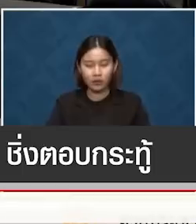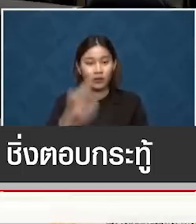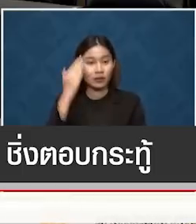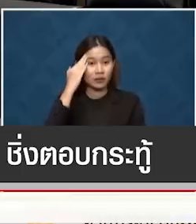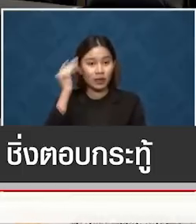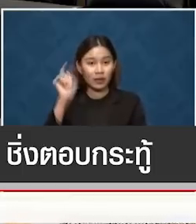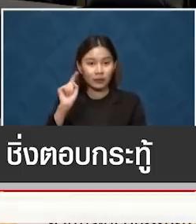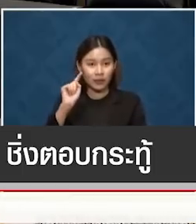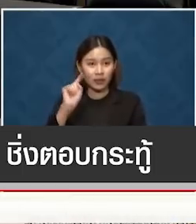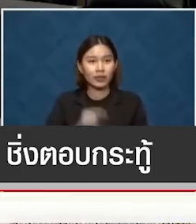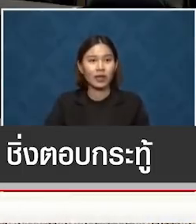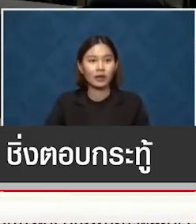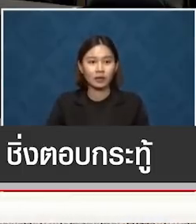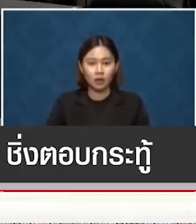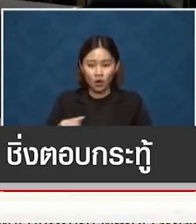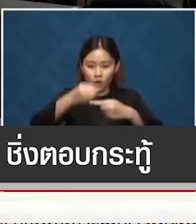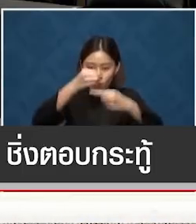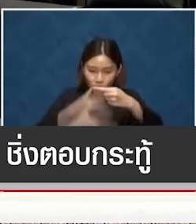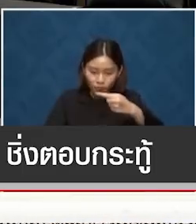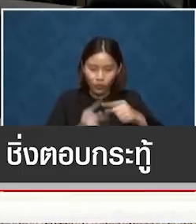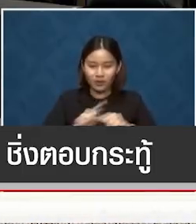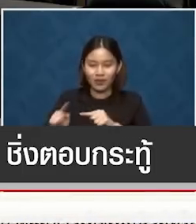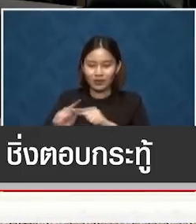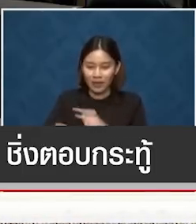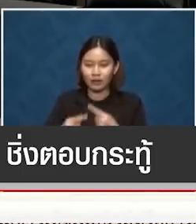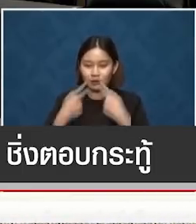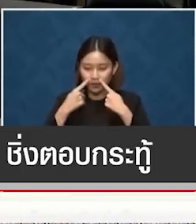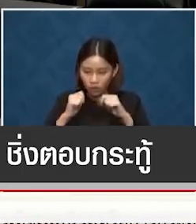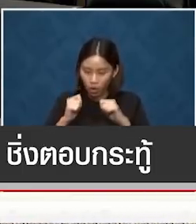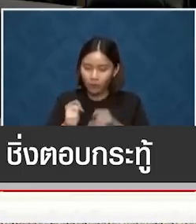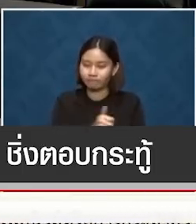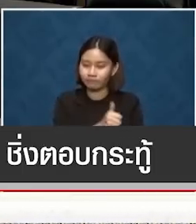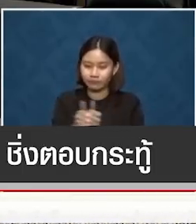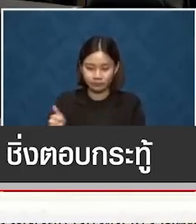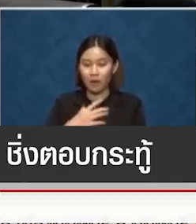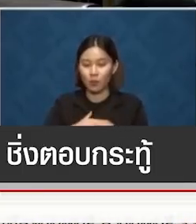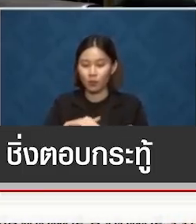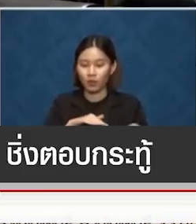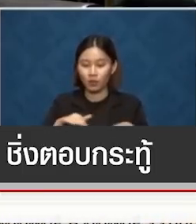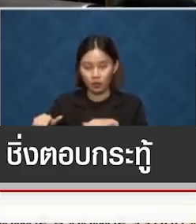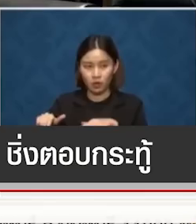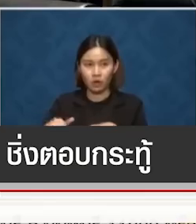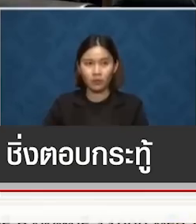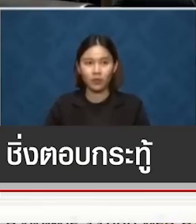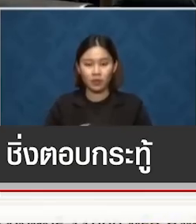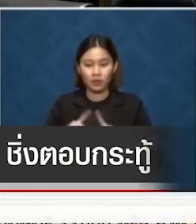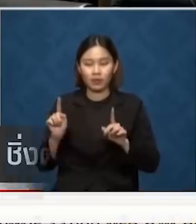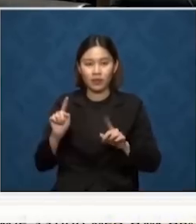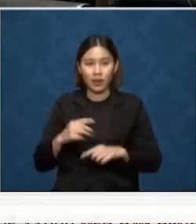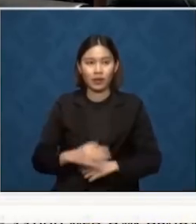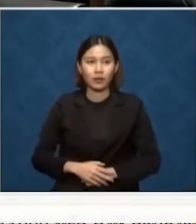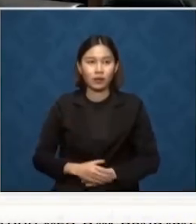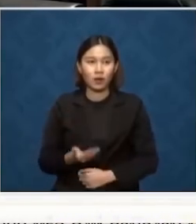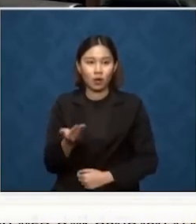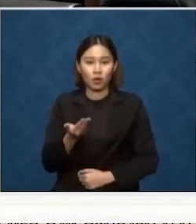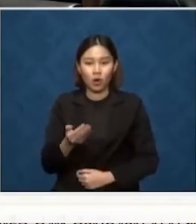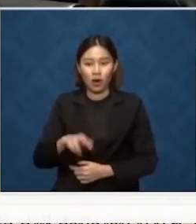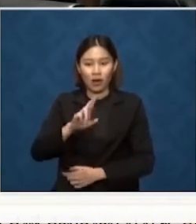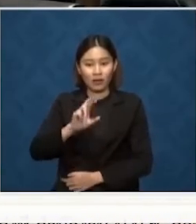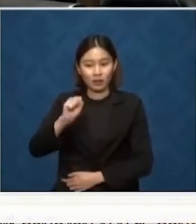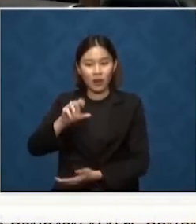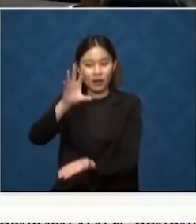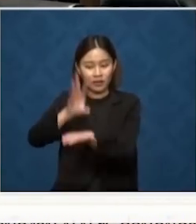คือพยายามที่จะเอาชนะค้าขานกันในสภาให้ได้ลองไปดูบางช่วงบางตอน ค่ะ อย่างไรก็ตามผมก็คงต้องขอให้สภาแห่งนี้บันทึก